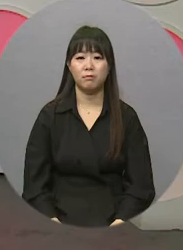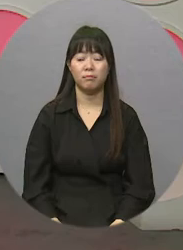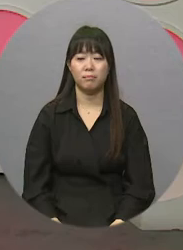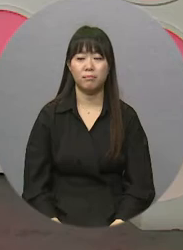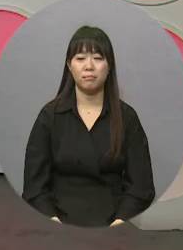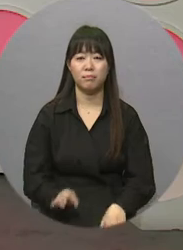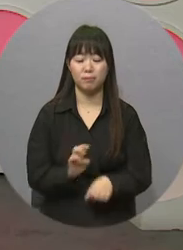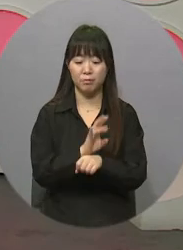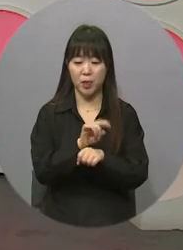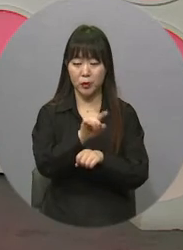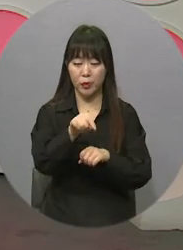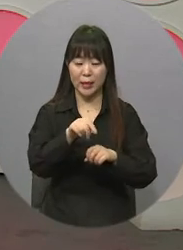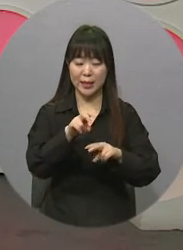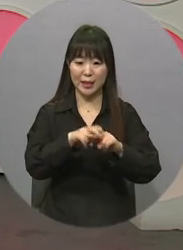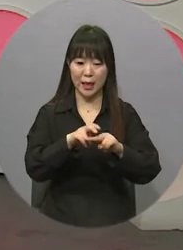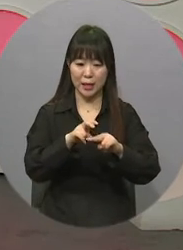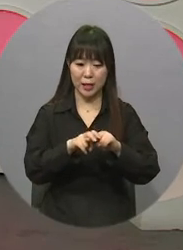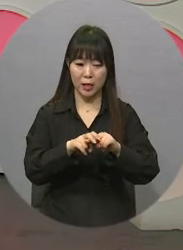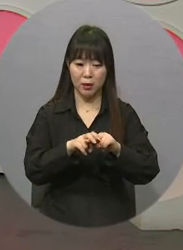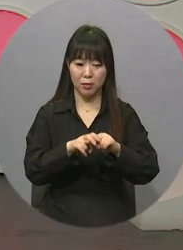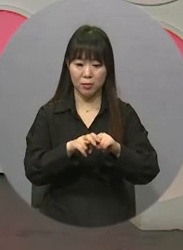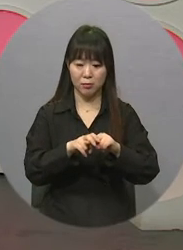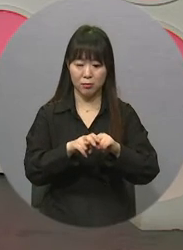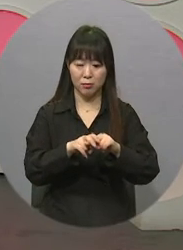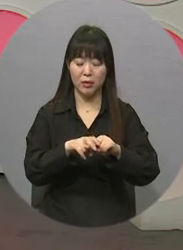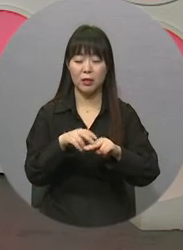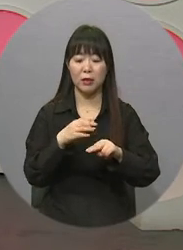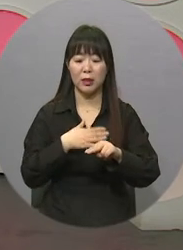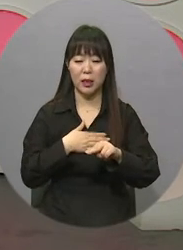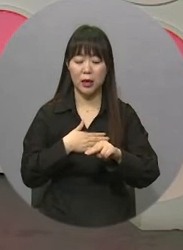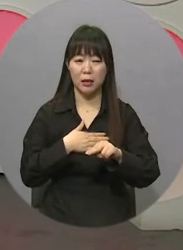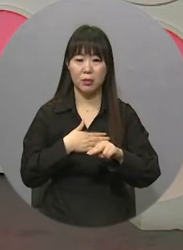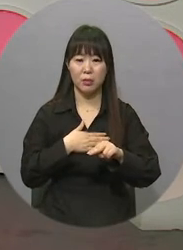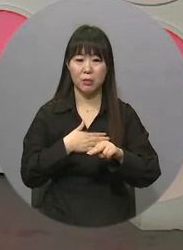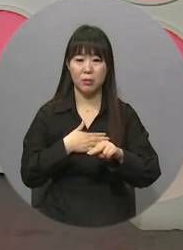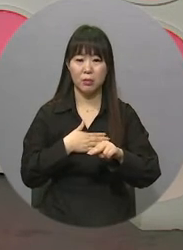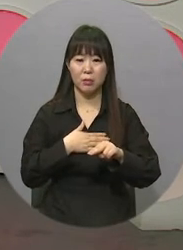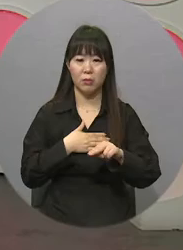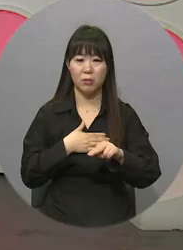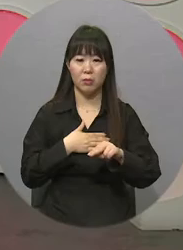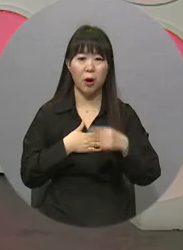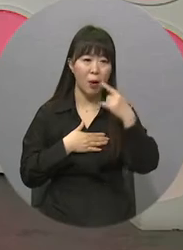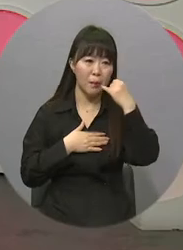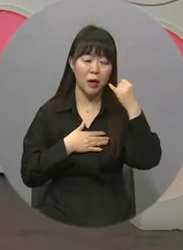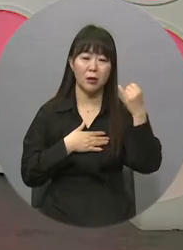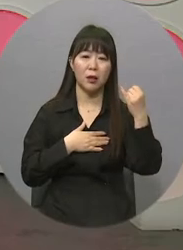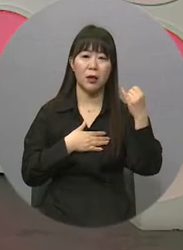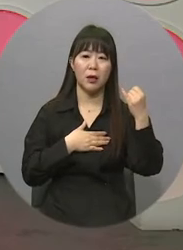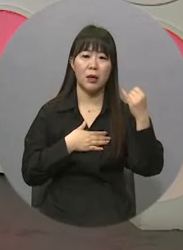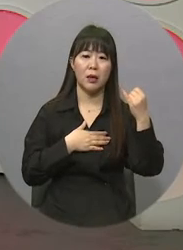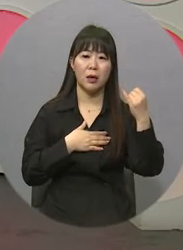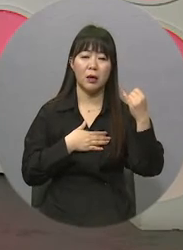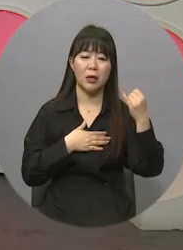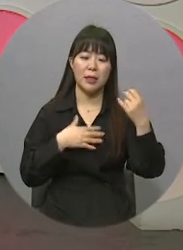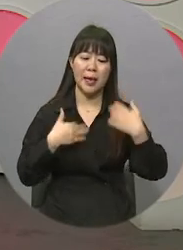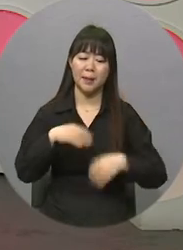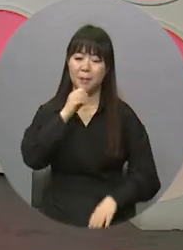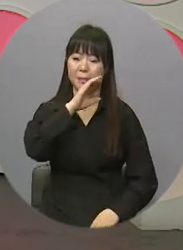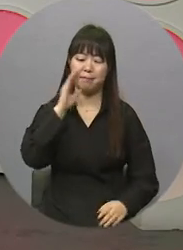편의점 앞 의자에 앉아 있던 저는 엄마에게 약한 소리 그만하라며 하지